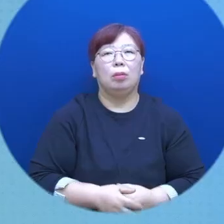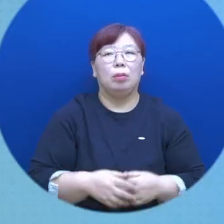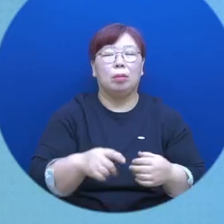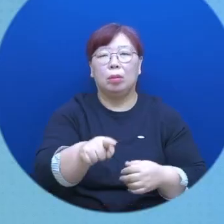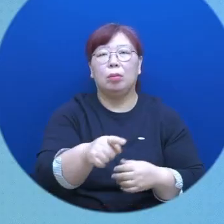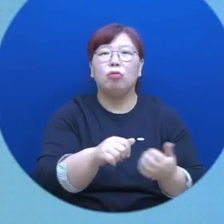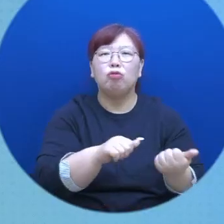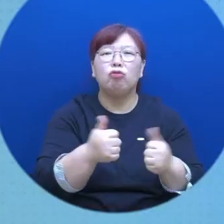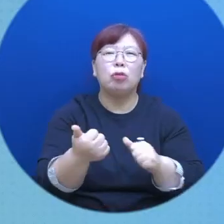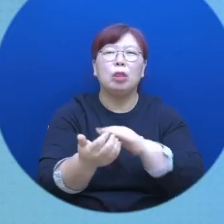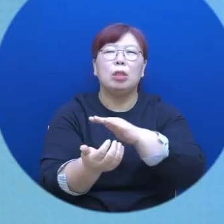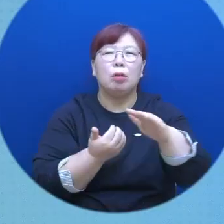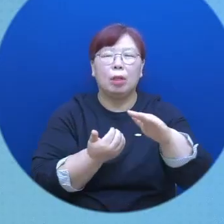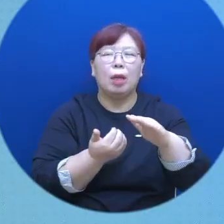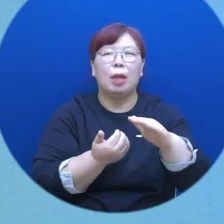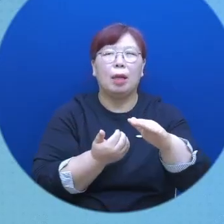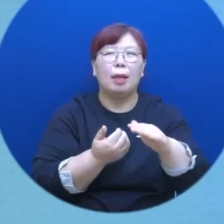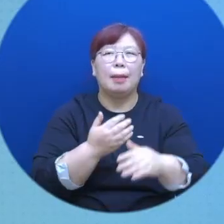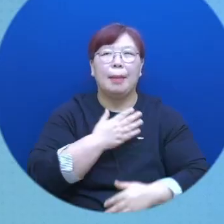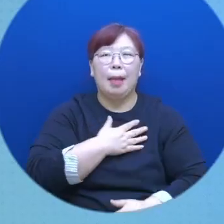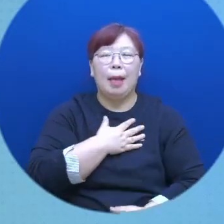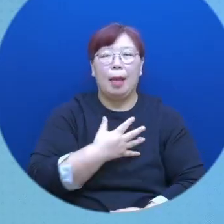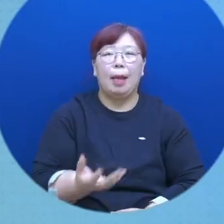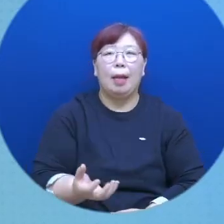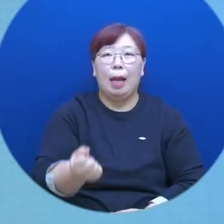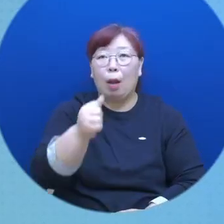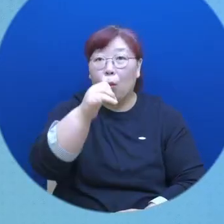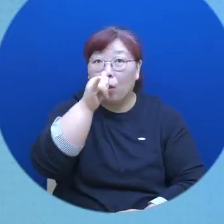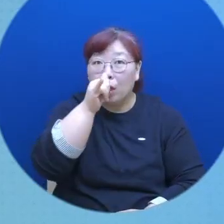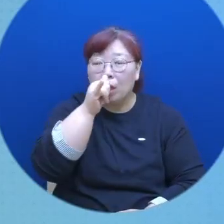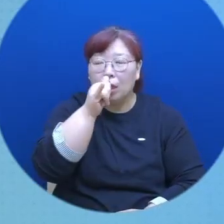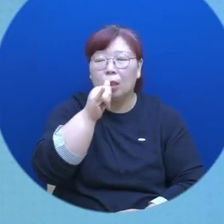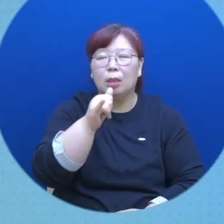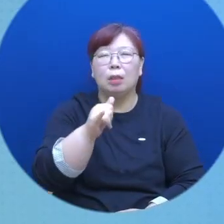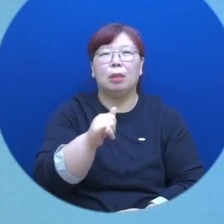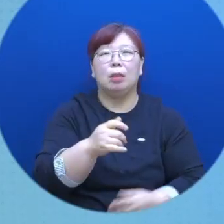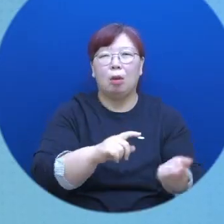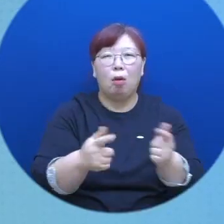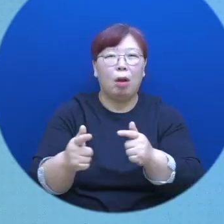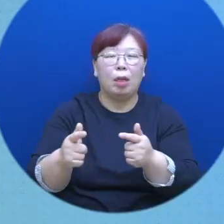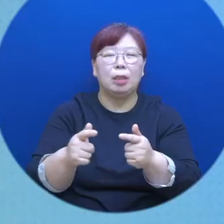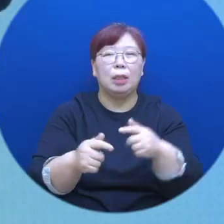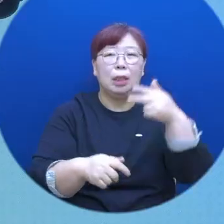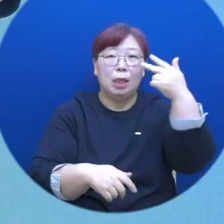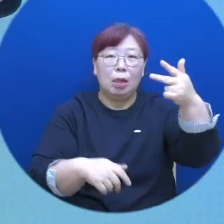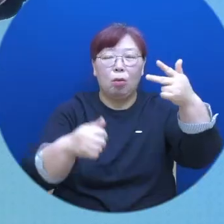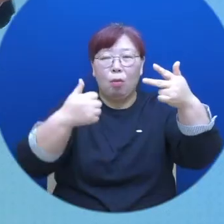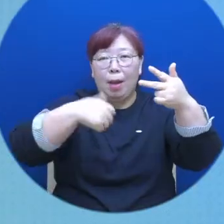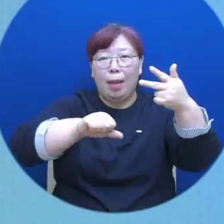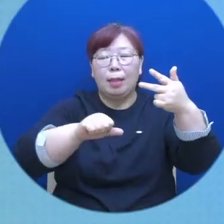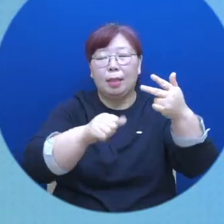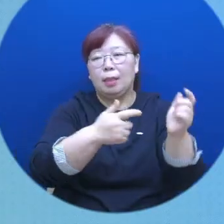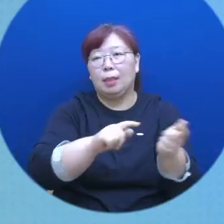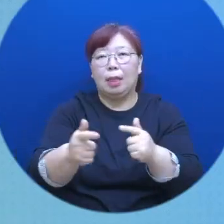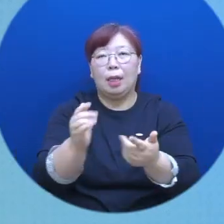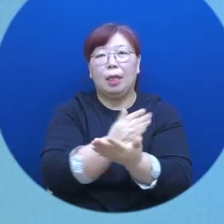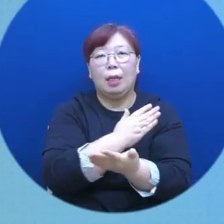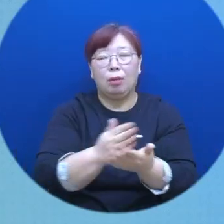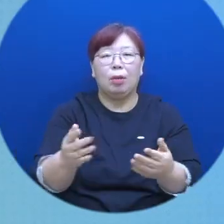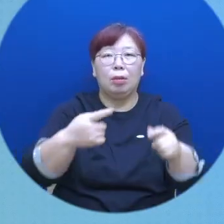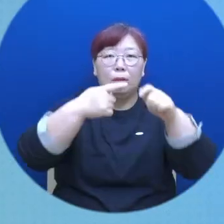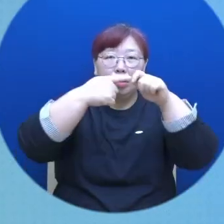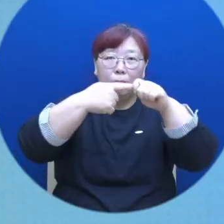전 자기의 가지고 있는 것들을 7 아들에게 유산으로 나눕니다.